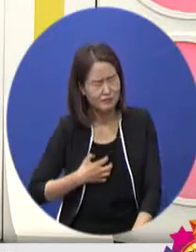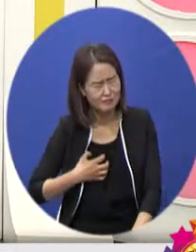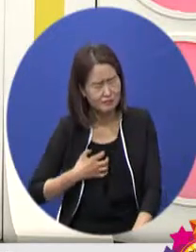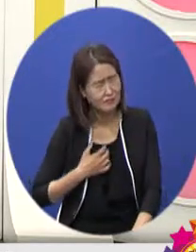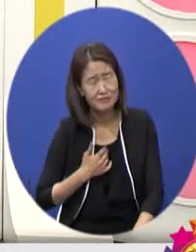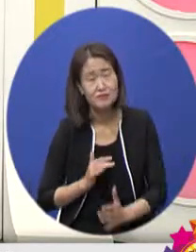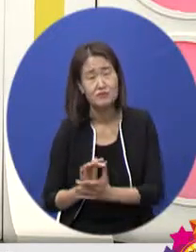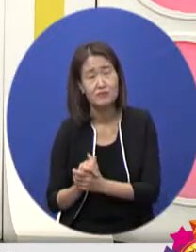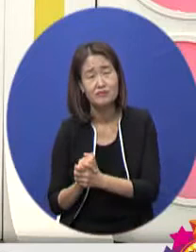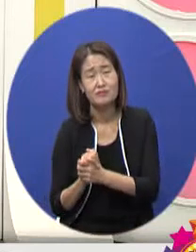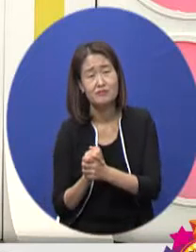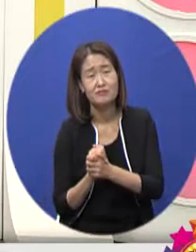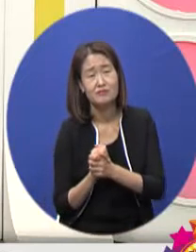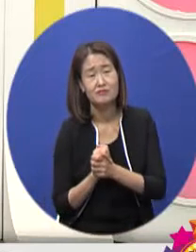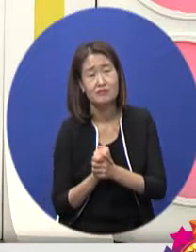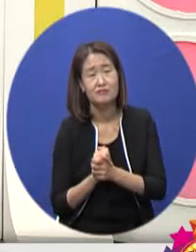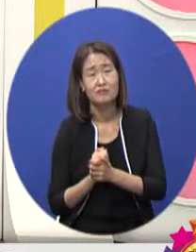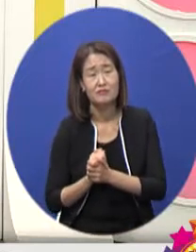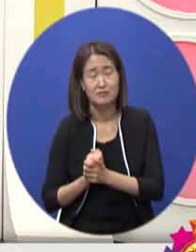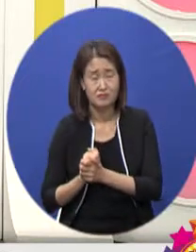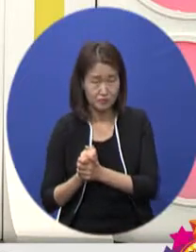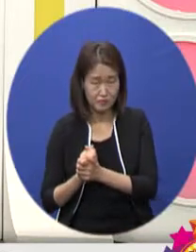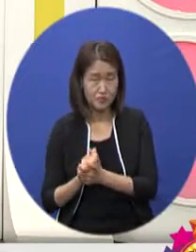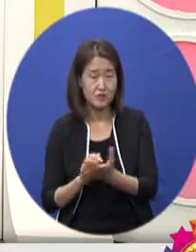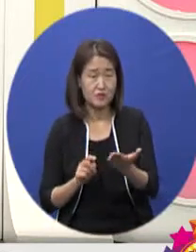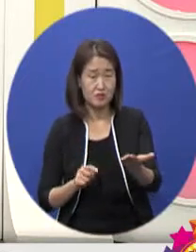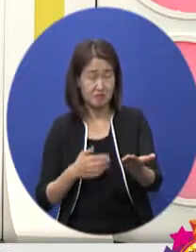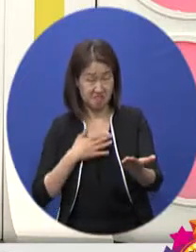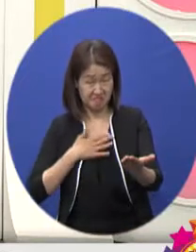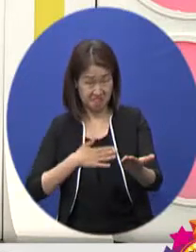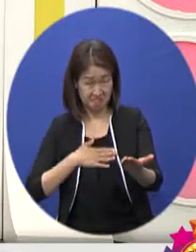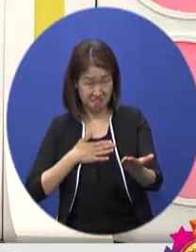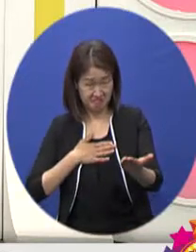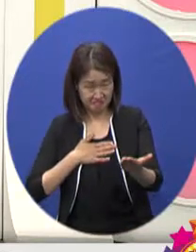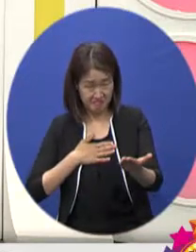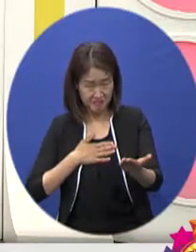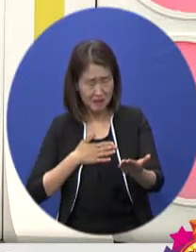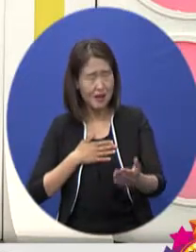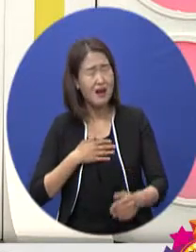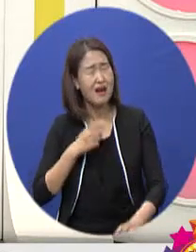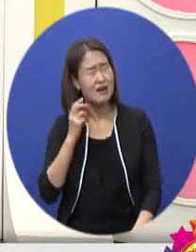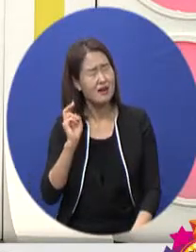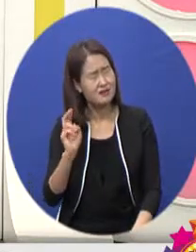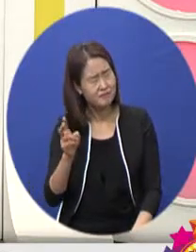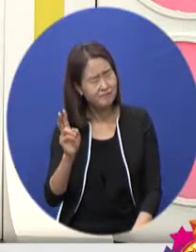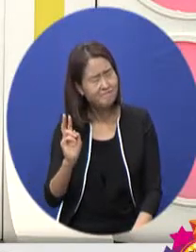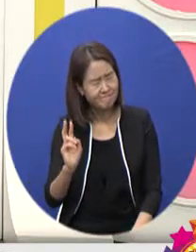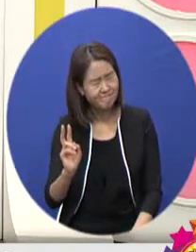정을 태평소야